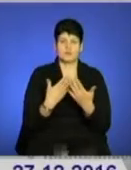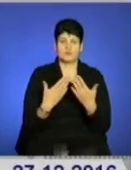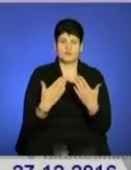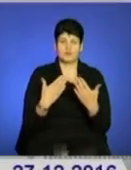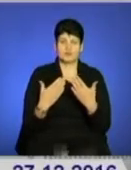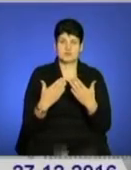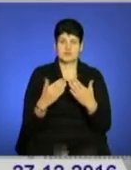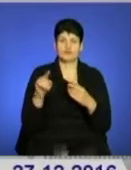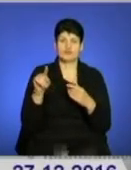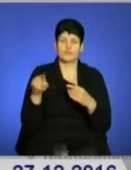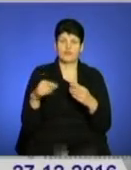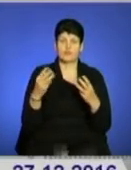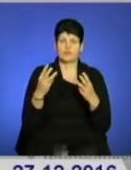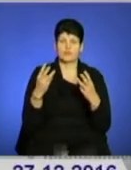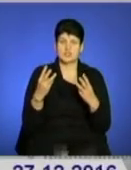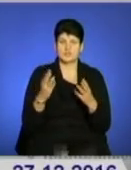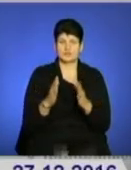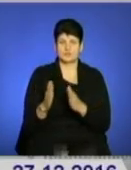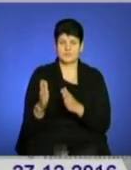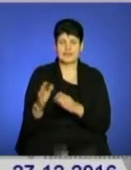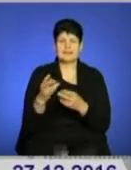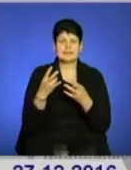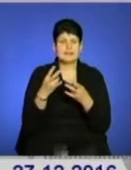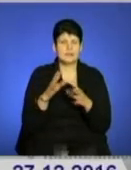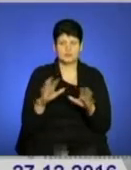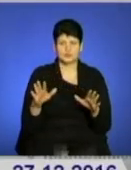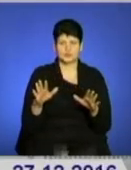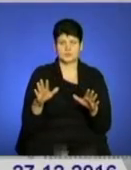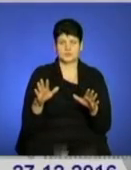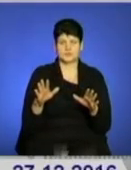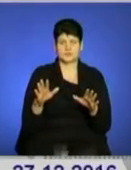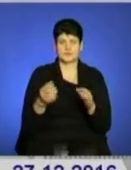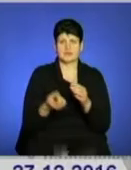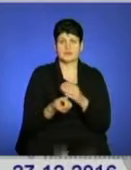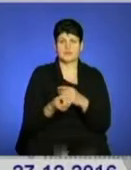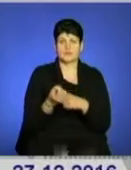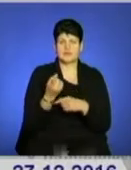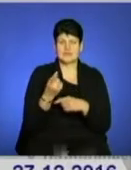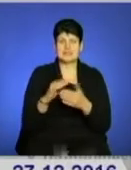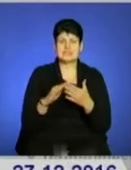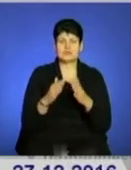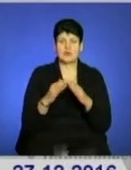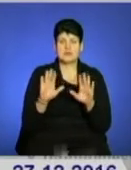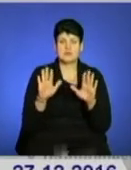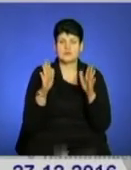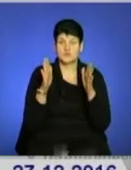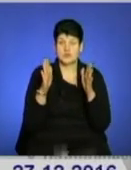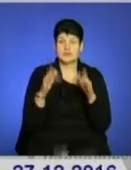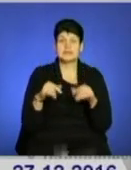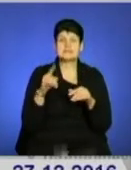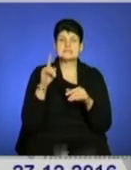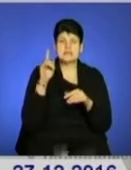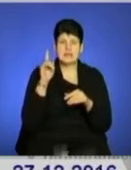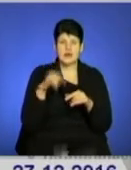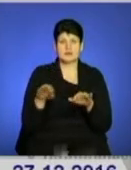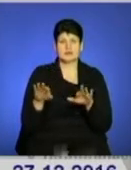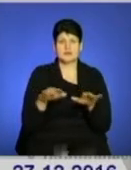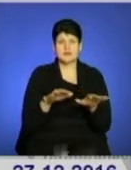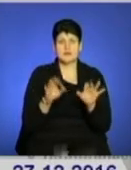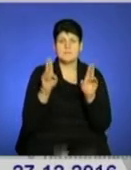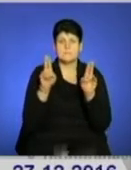пожежної безпеки, не будуть доводити до виникнення надзвичайних ситуацій і знати дії і